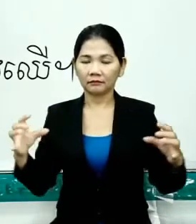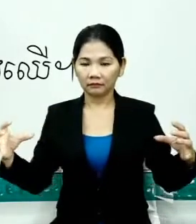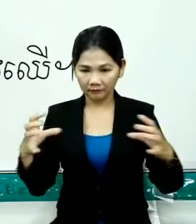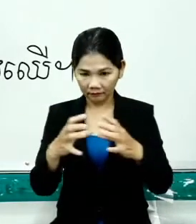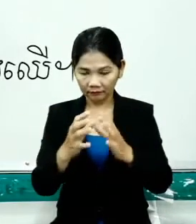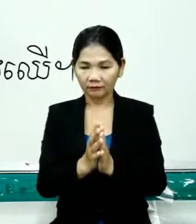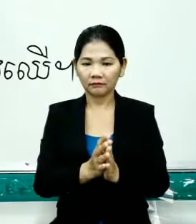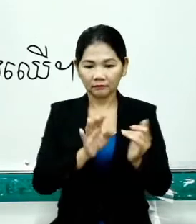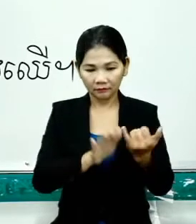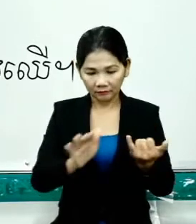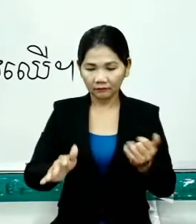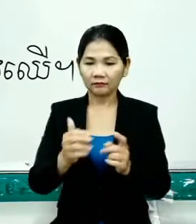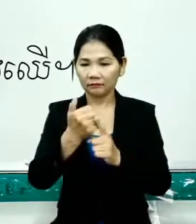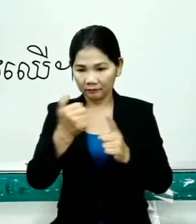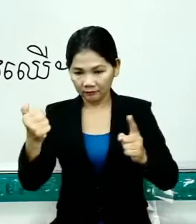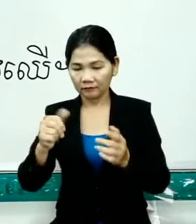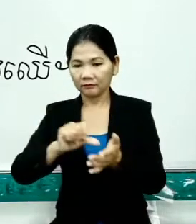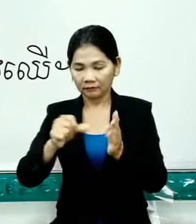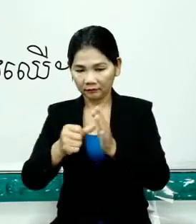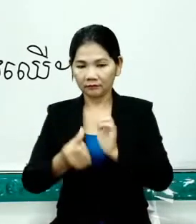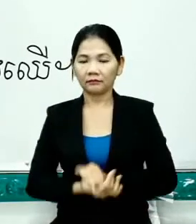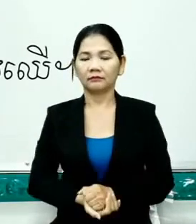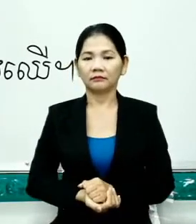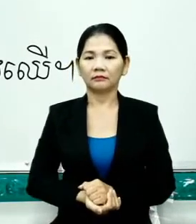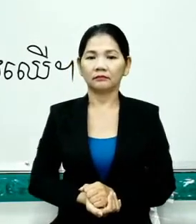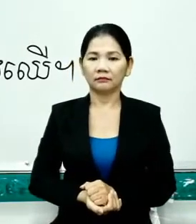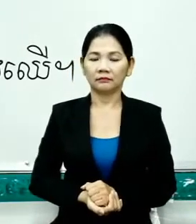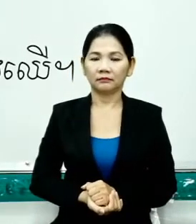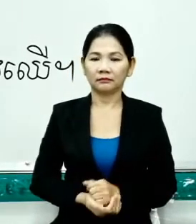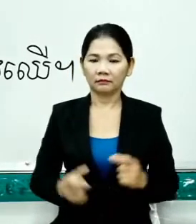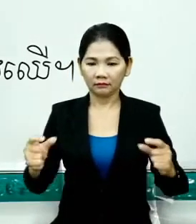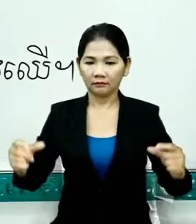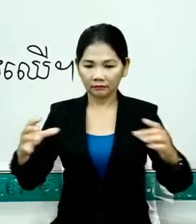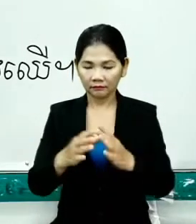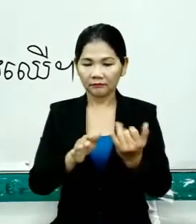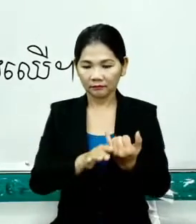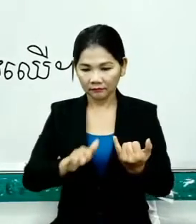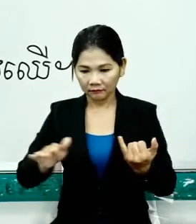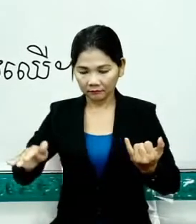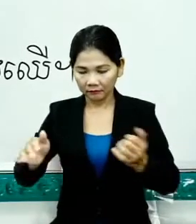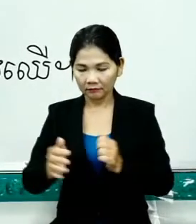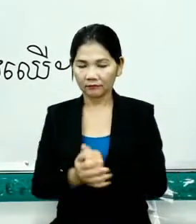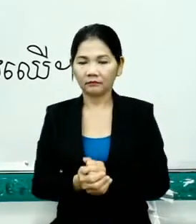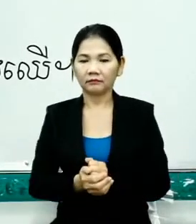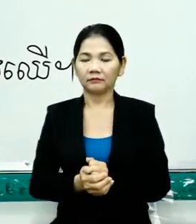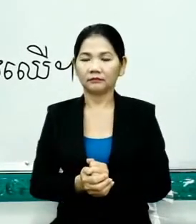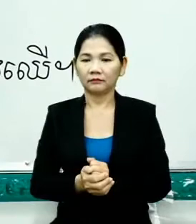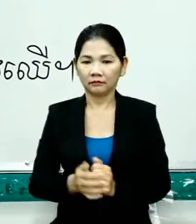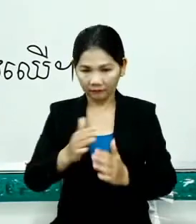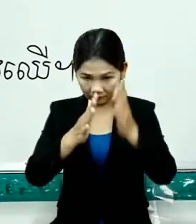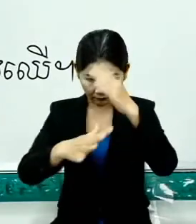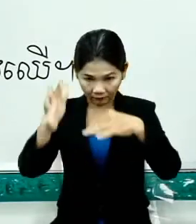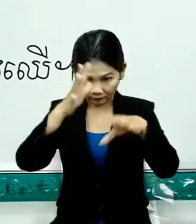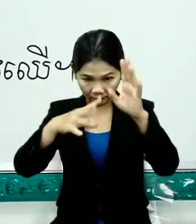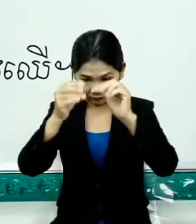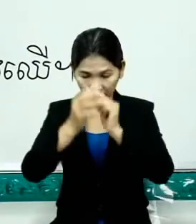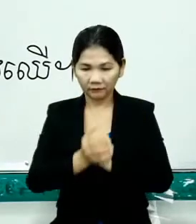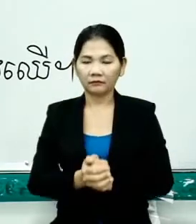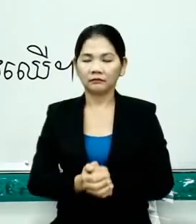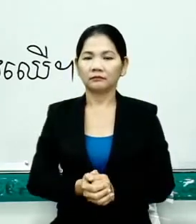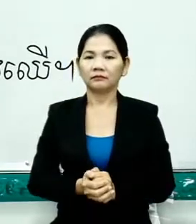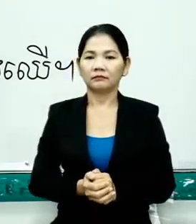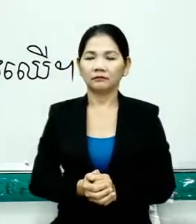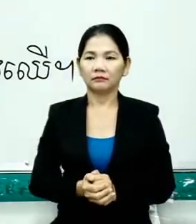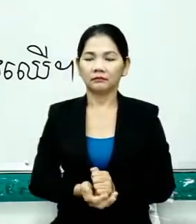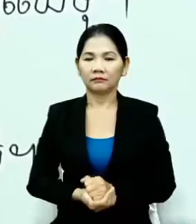thả bị trình niếm miên này thả cấm cỗ mà đai xà lá chà này cô bị